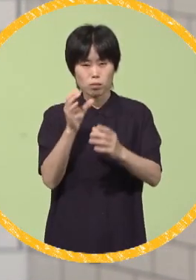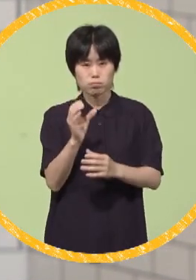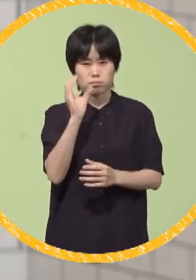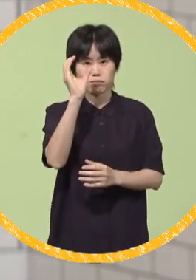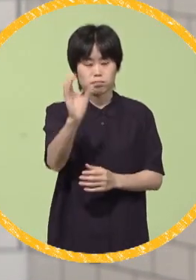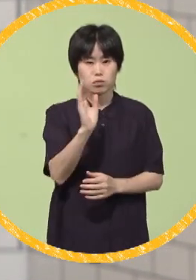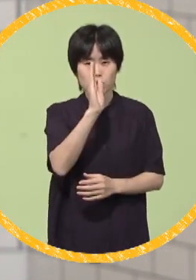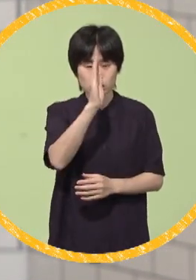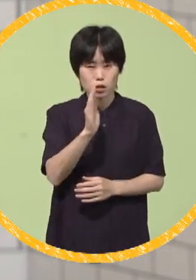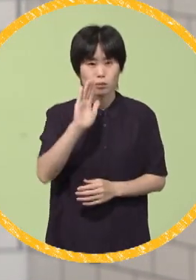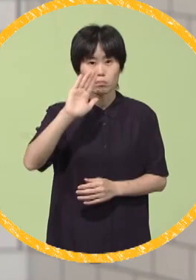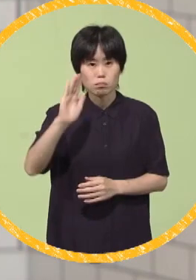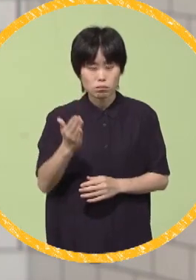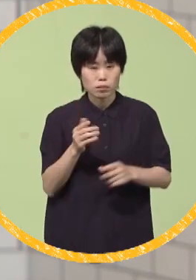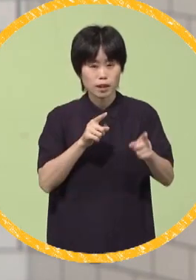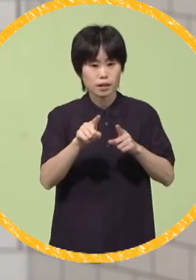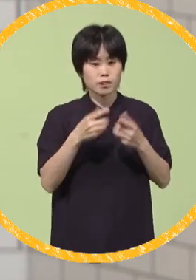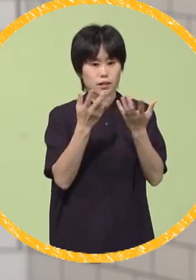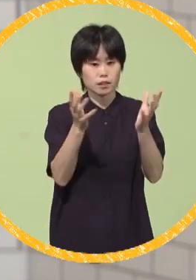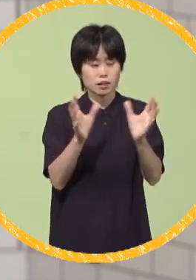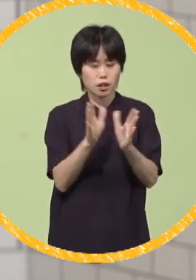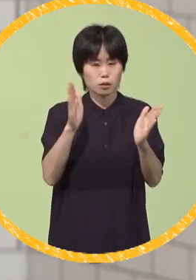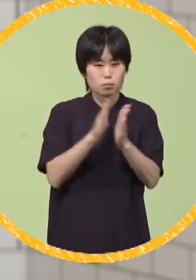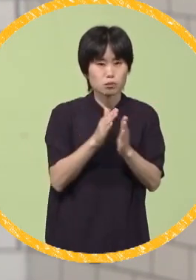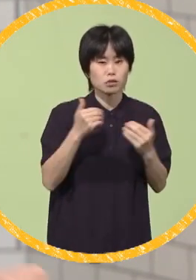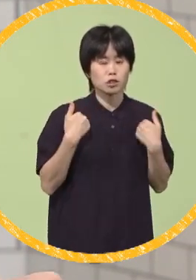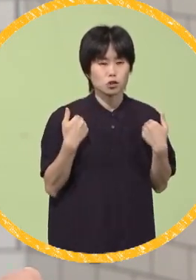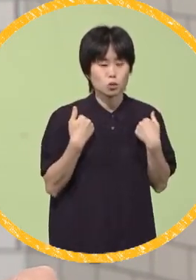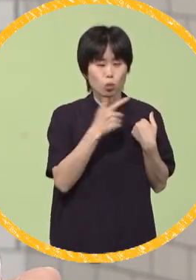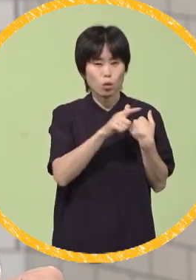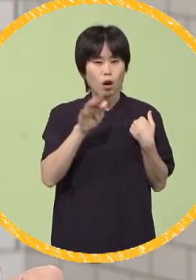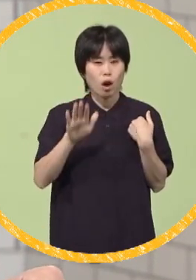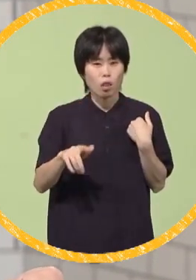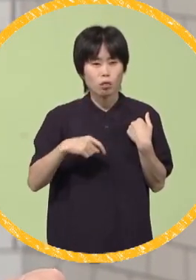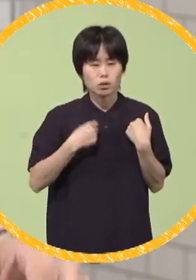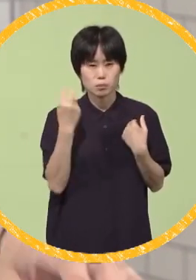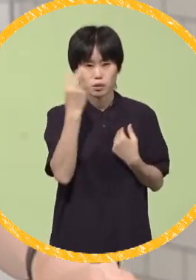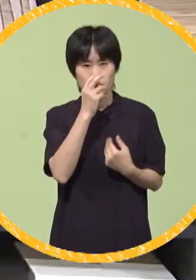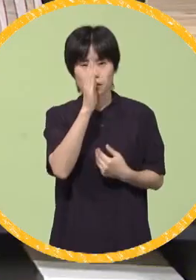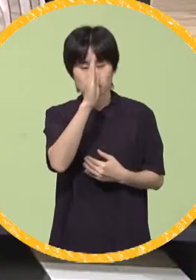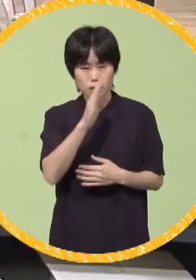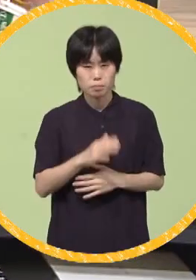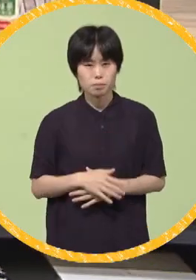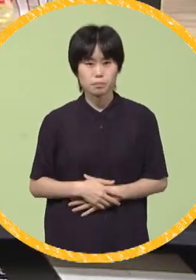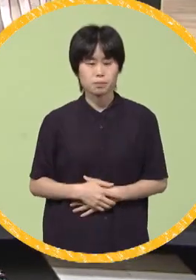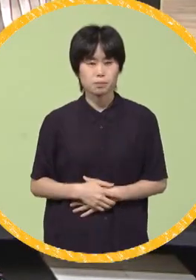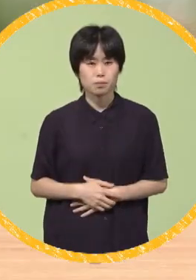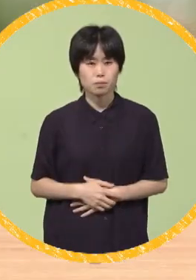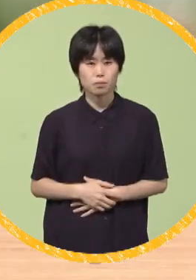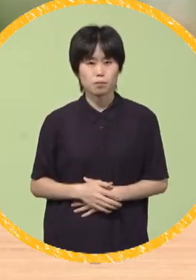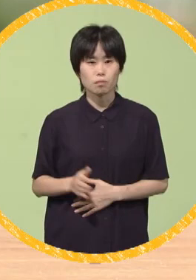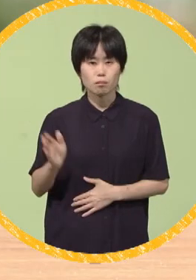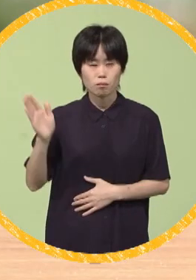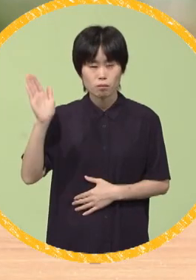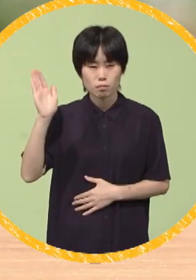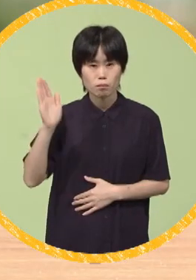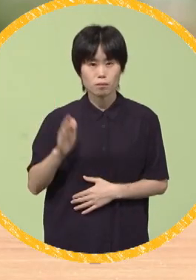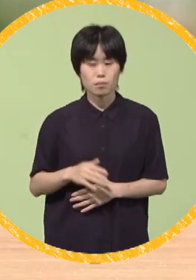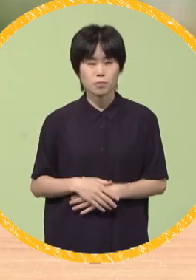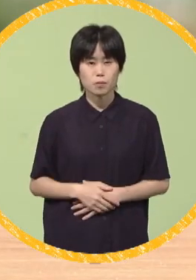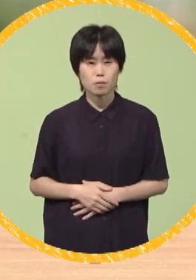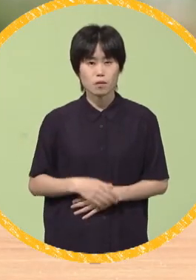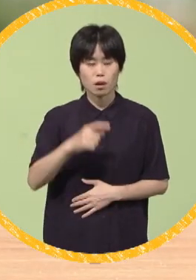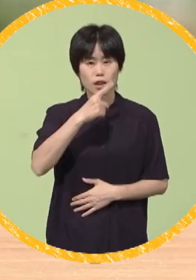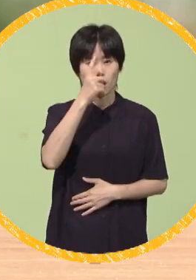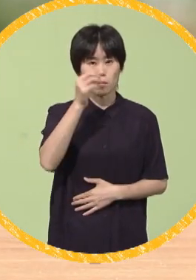お住まいの、ね、市町村で、まあ、いろいろ潰して持っていくところもあるんで、ちょっとそれは調べてみてください。さあそしてこちらですね、ご覧ください、はい、こちらが、